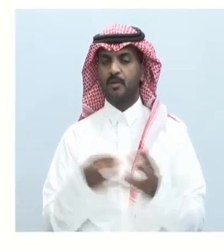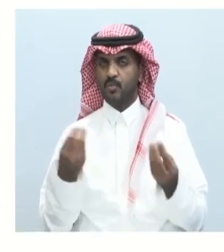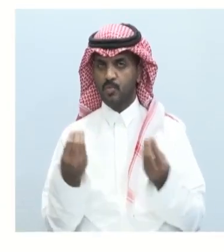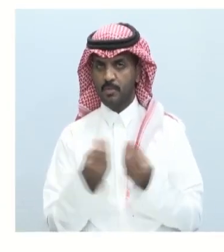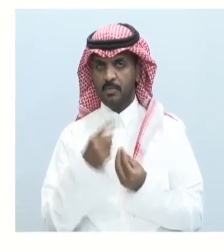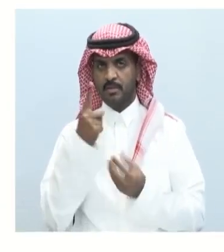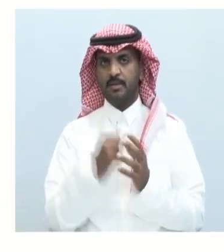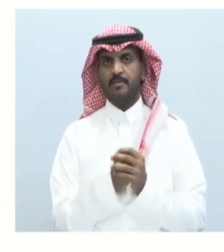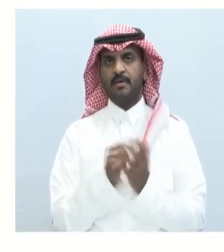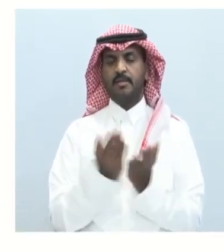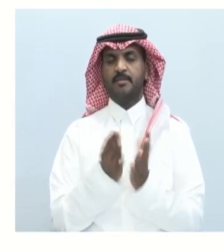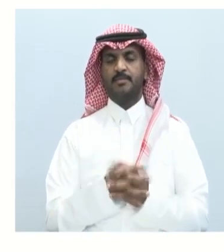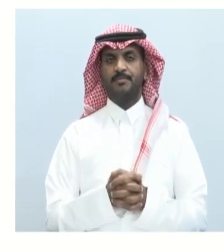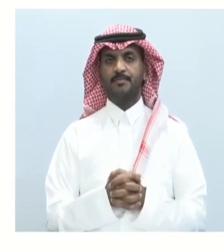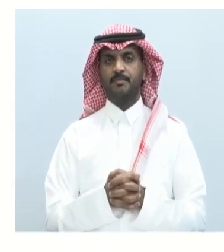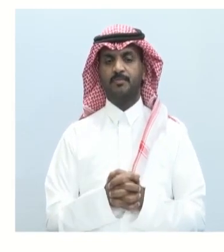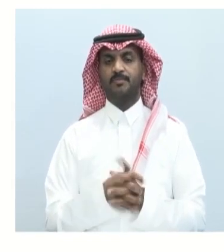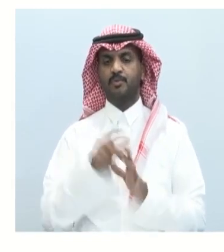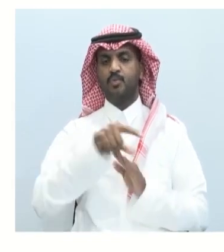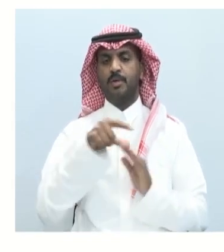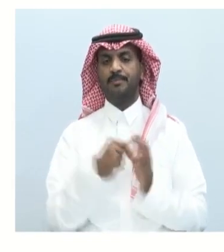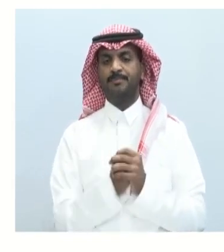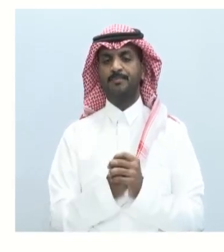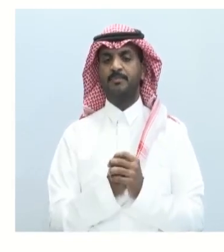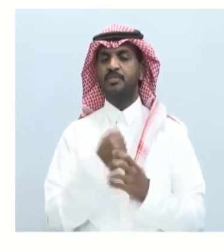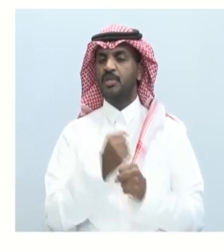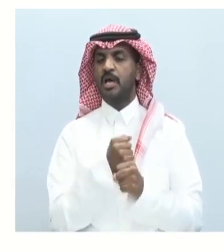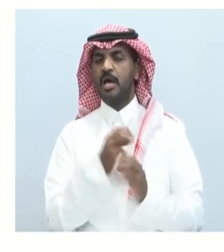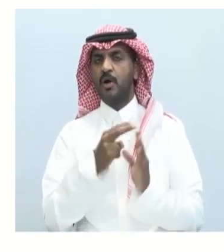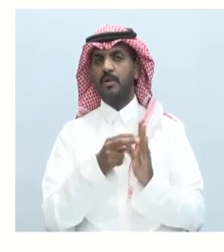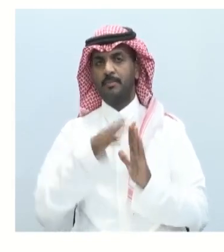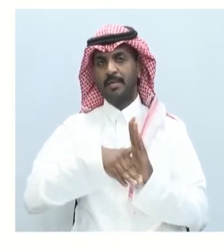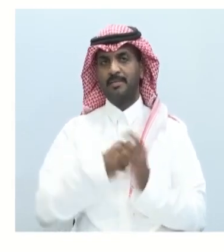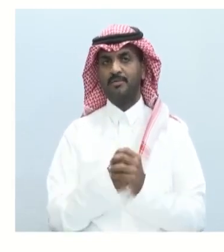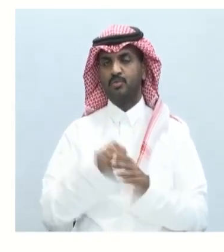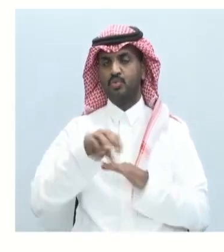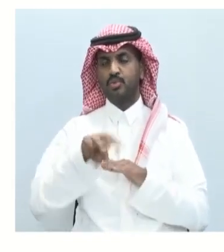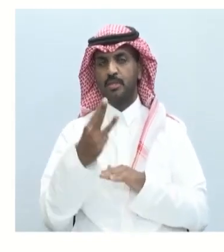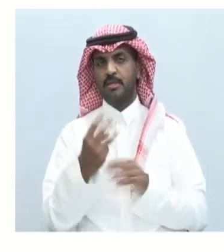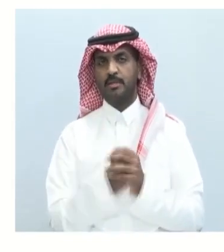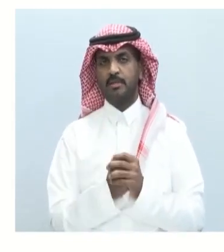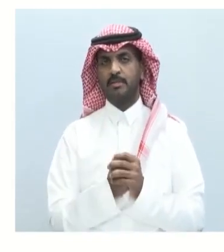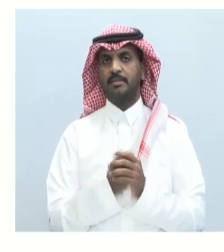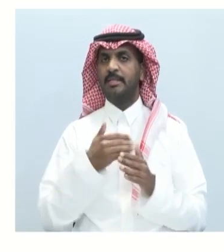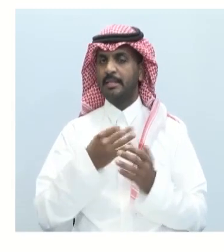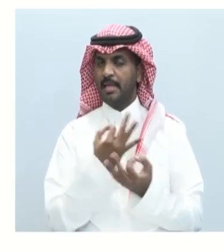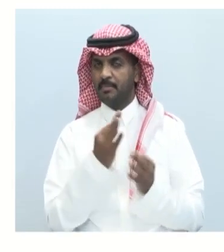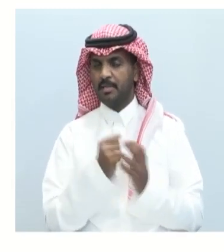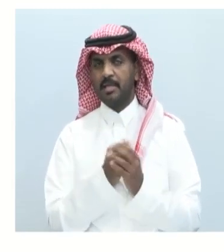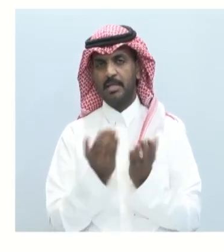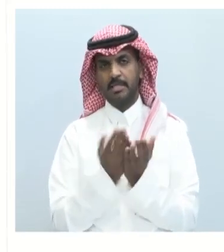باذن الله في هذا الدرس درس بعنوان انشاء قواعد البيانات الجزء الثالث وتابع للدرس